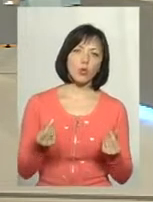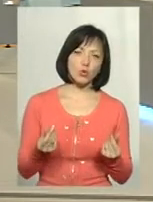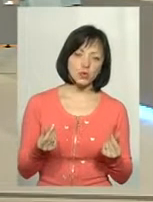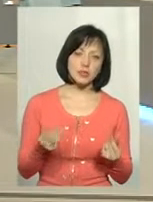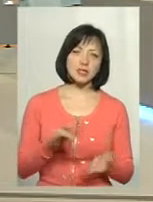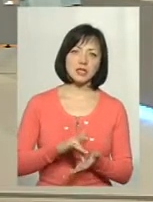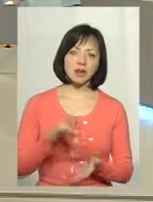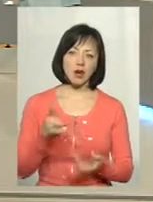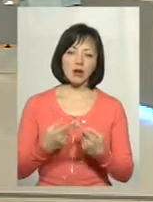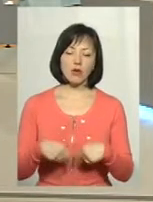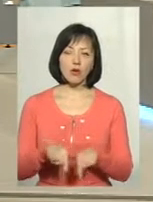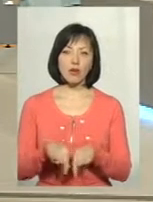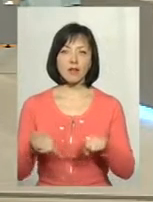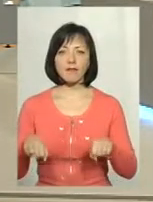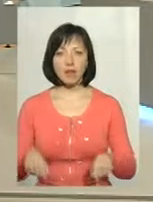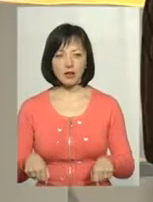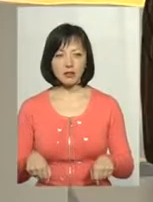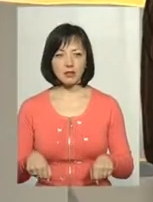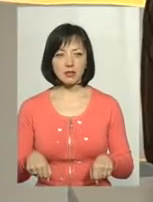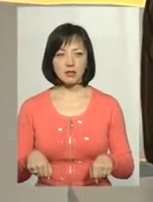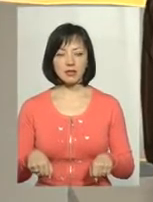з центральних органів влади